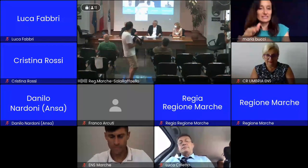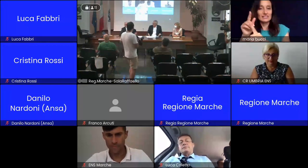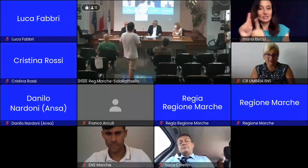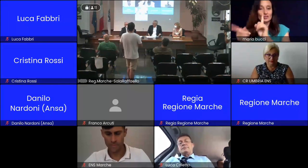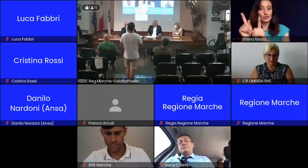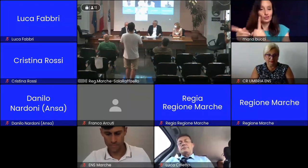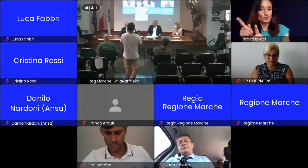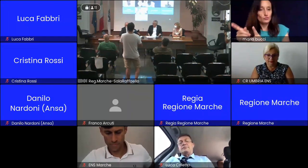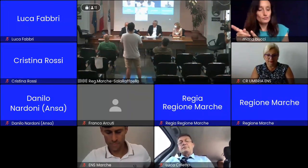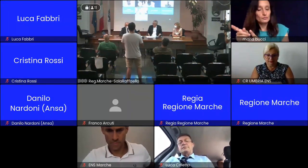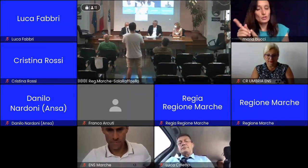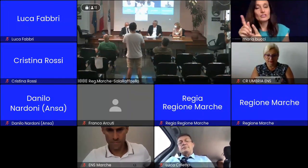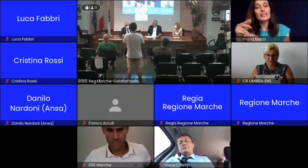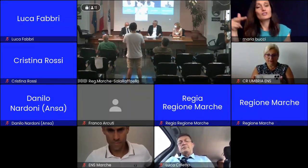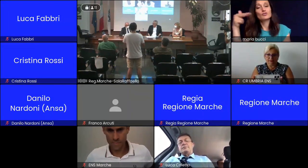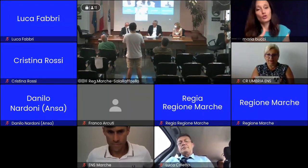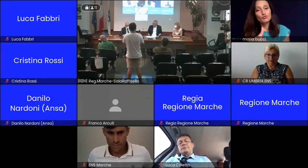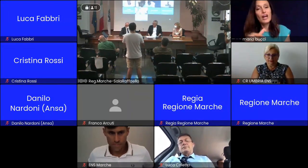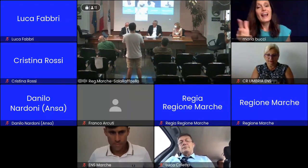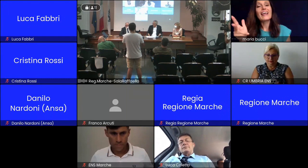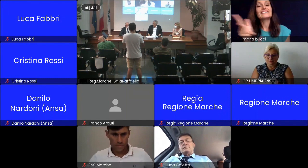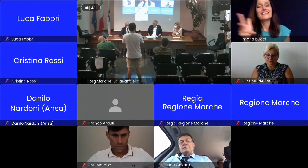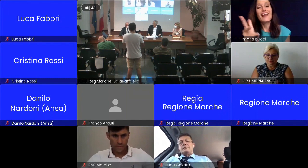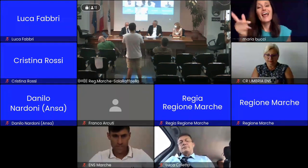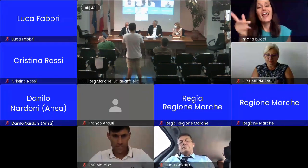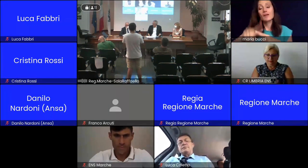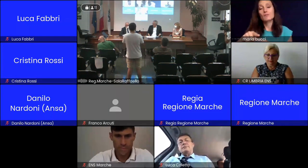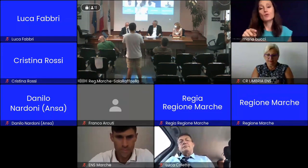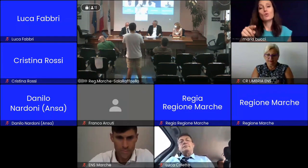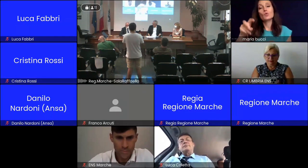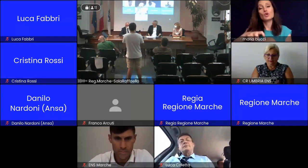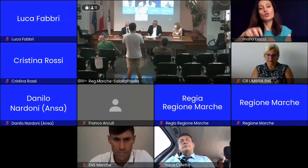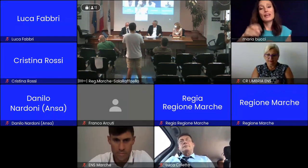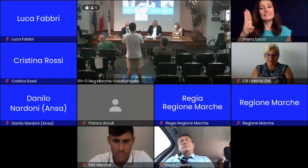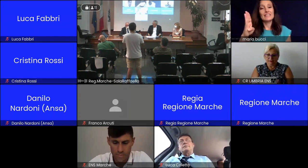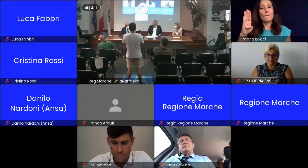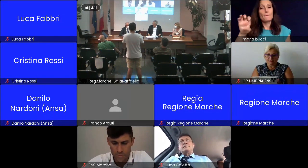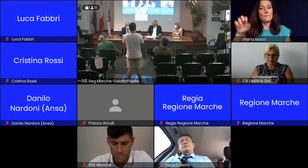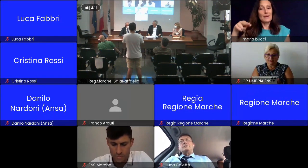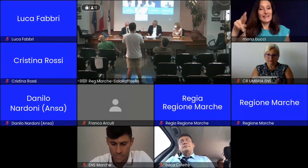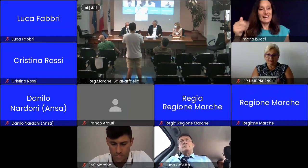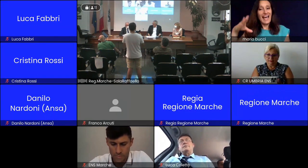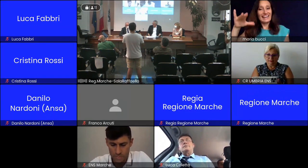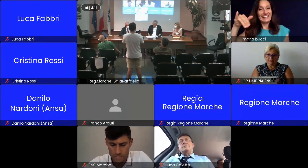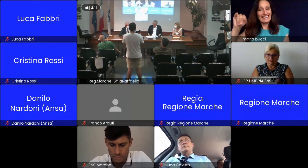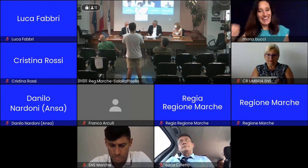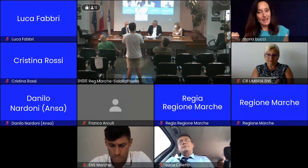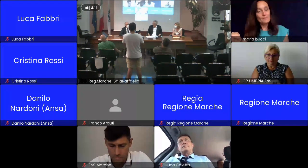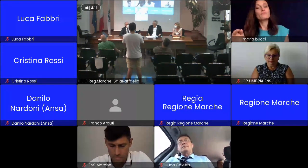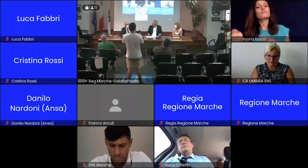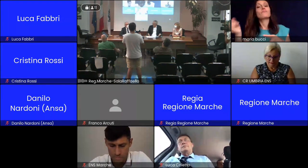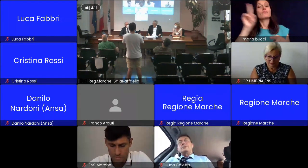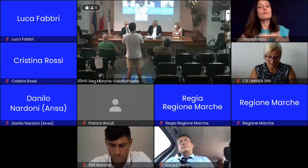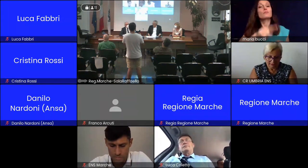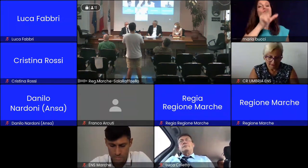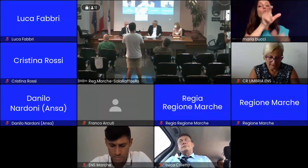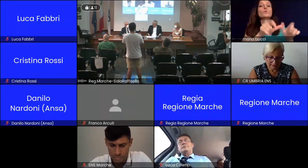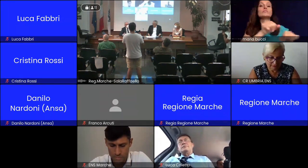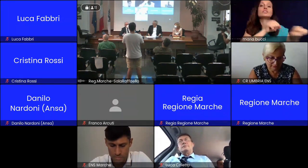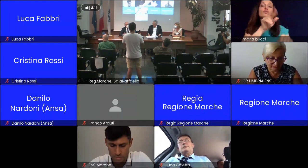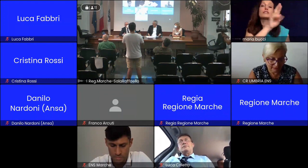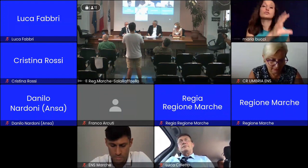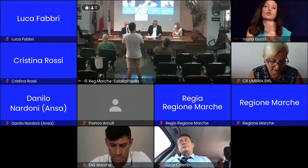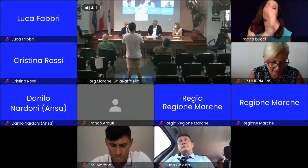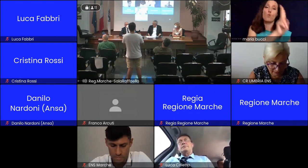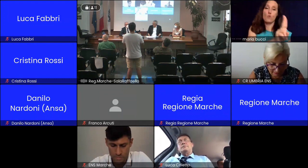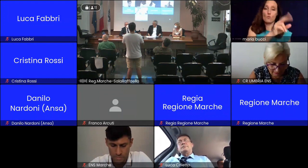dottoressa Bernacchia, ma naturalmente ringrazio anche i dirigenti della Regione Umbria. Io voglio esprimere semplicemente tre battute. Un